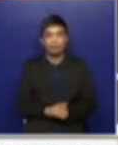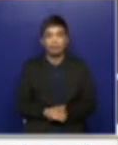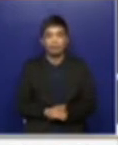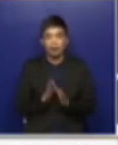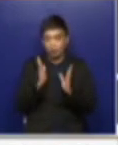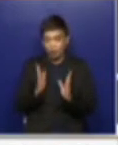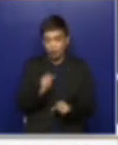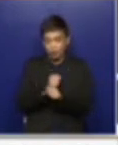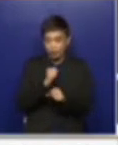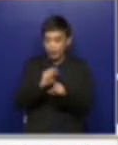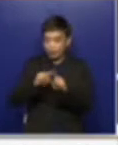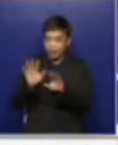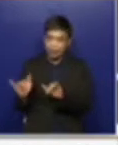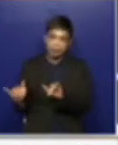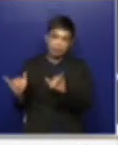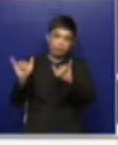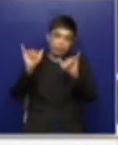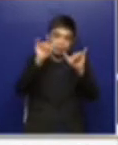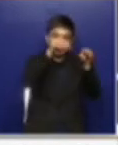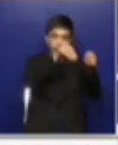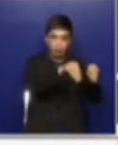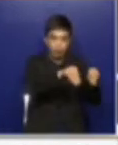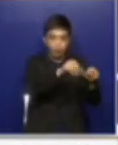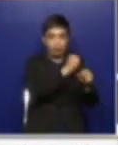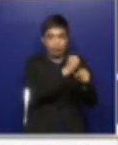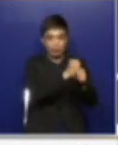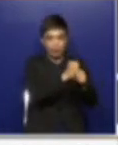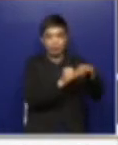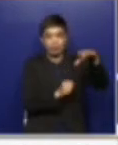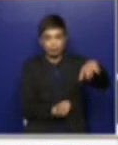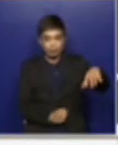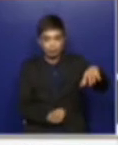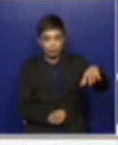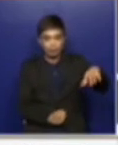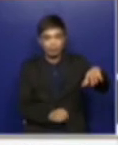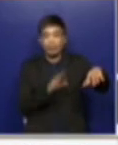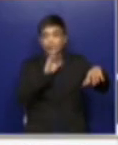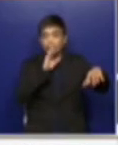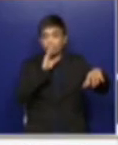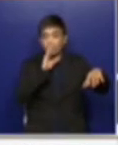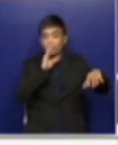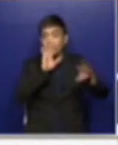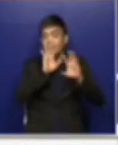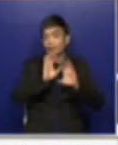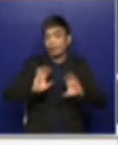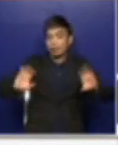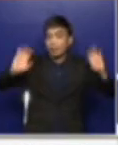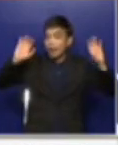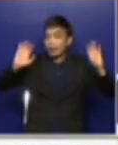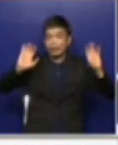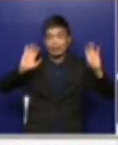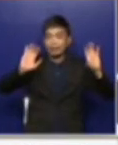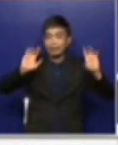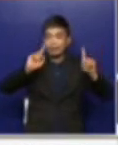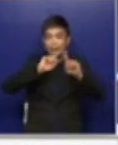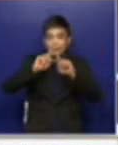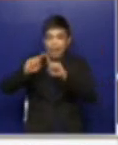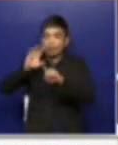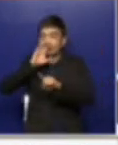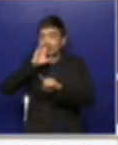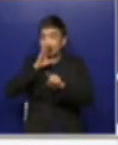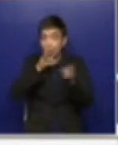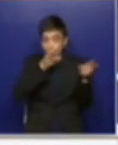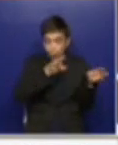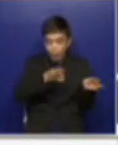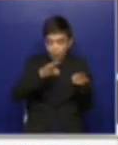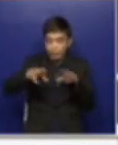านครับถ้าหากรัฐบาลใดรวมทั้งรัฐบาลนี้ถ้าจะบริหารจัดการที่ดิน